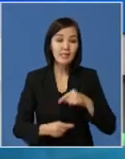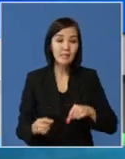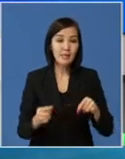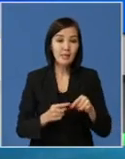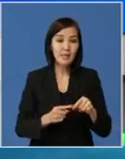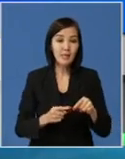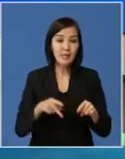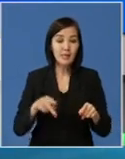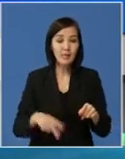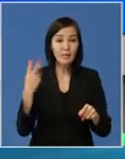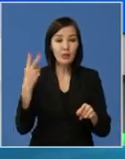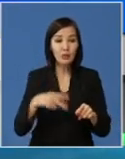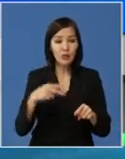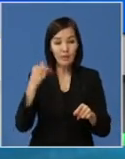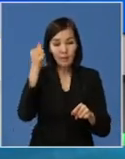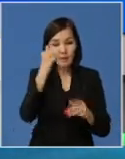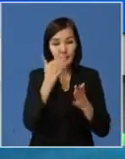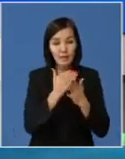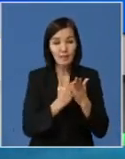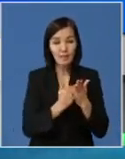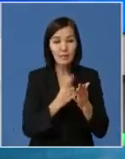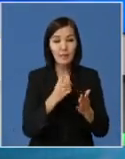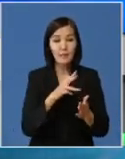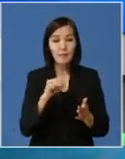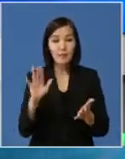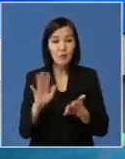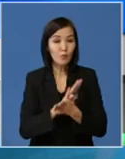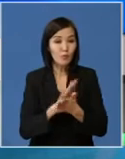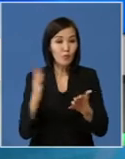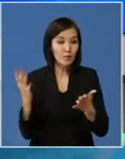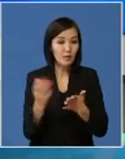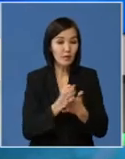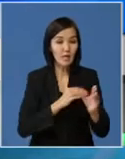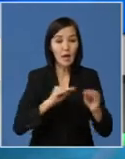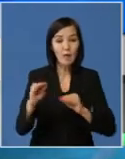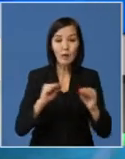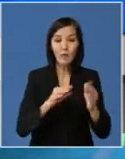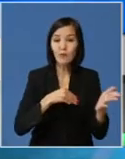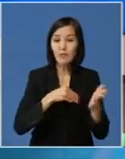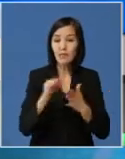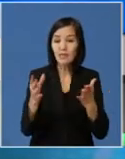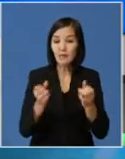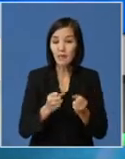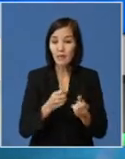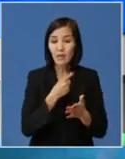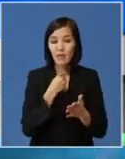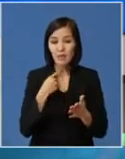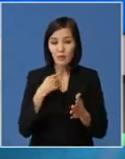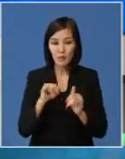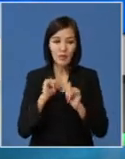картасы 2020 бағдарламасына қатысып 1 миллион теңге ұтты. Грантқа құрал сайман алып, қазір төл өнерді Талдықорғанда түлетіп